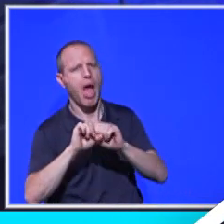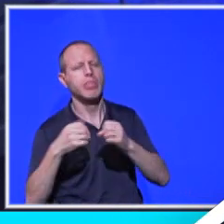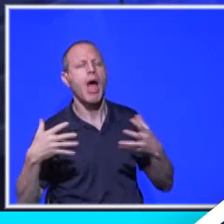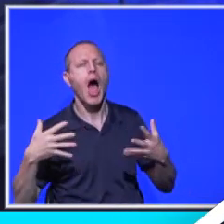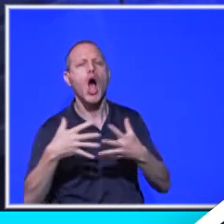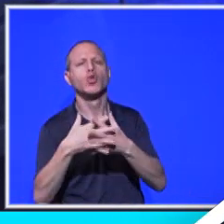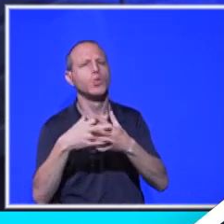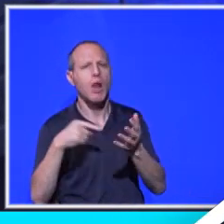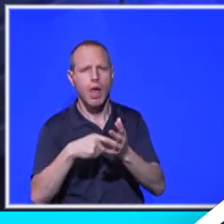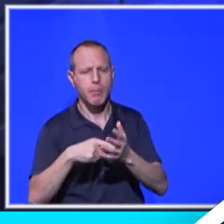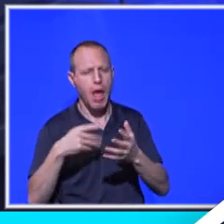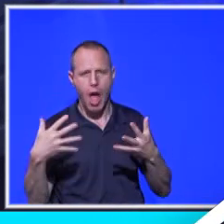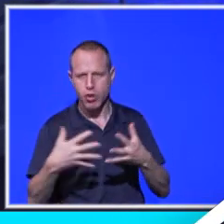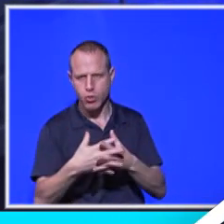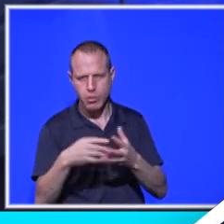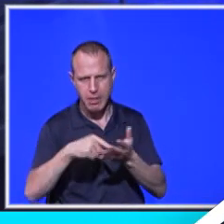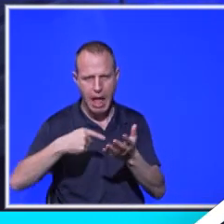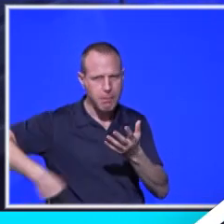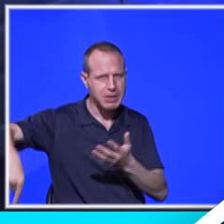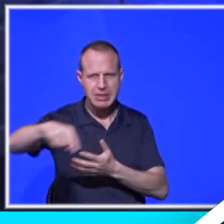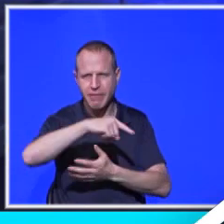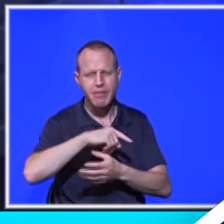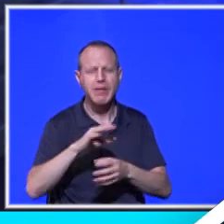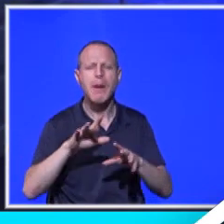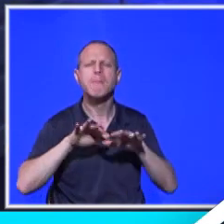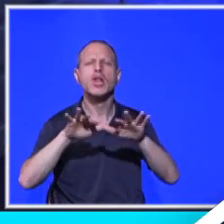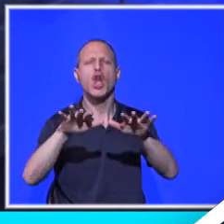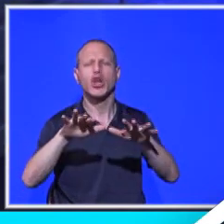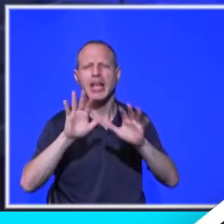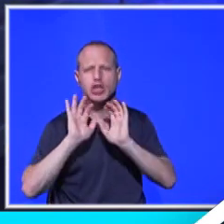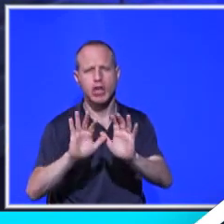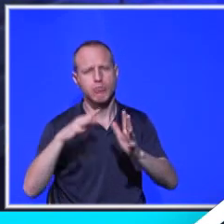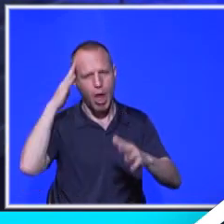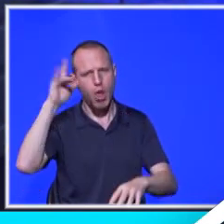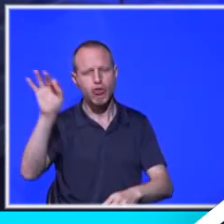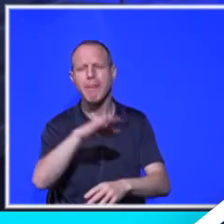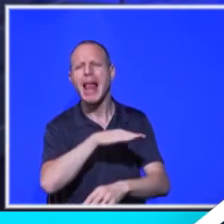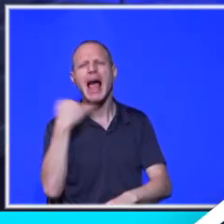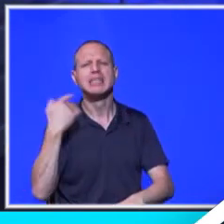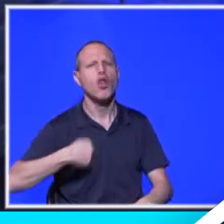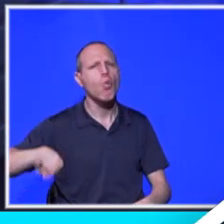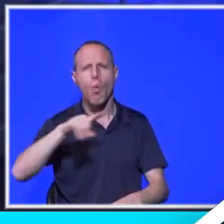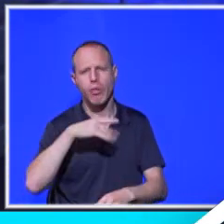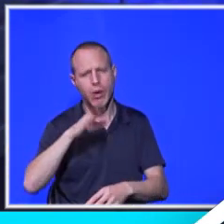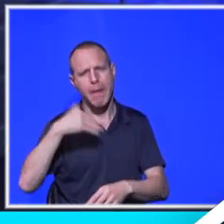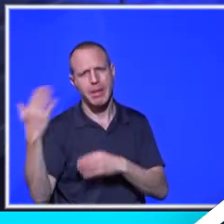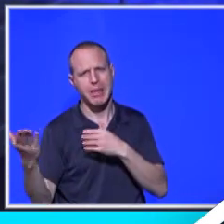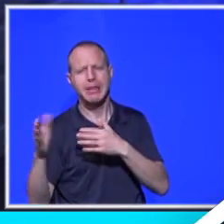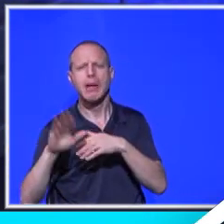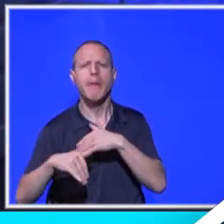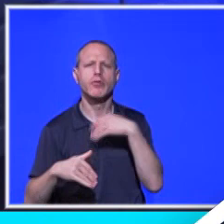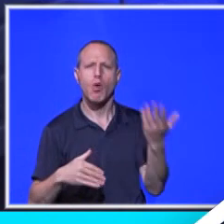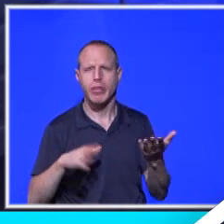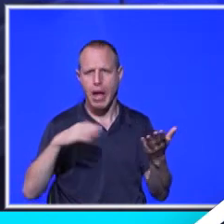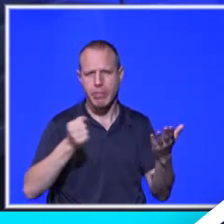אני בעד אחדות? מכיוון שמסביב מיליוני שונאים שהחלום שלהם זה לחסל את כולנו. גם ימנים וגם שמאלנים, גם